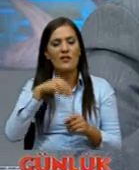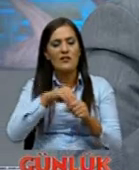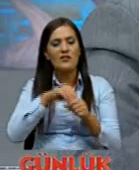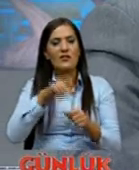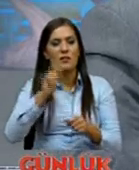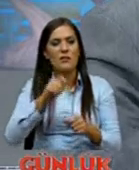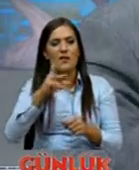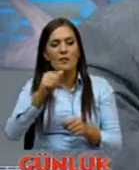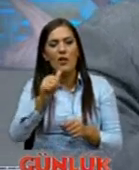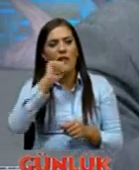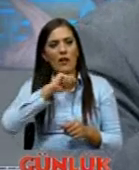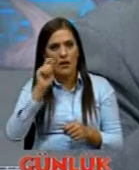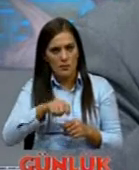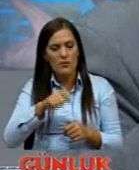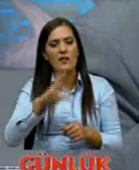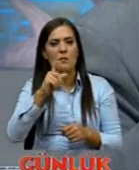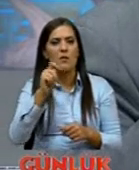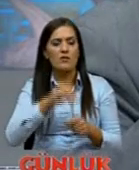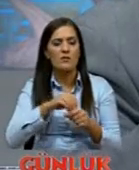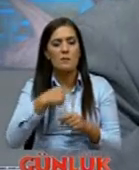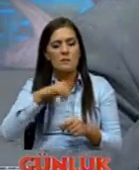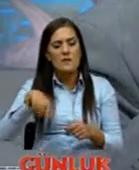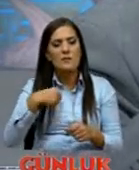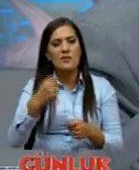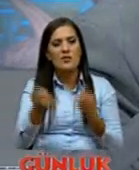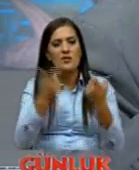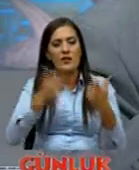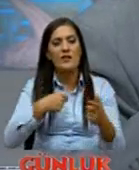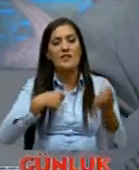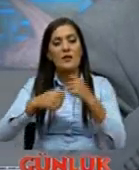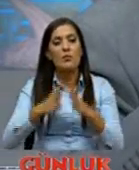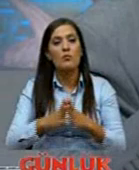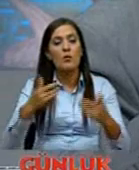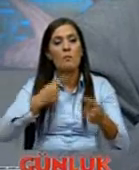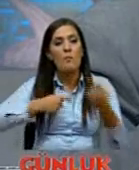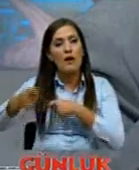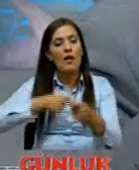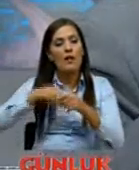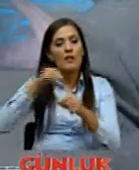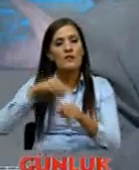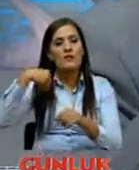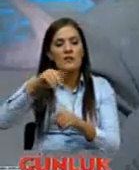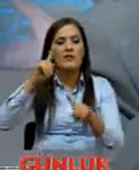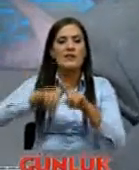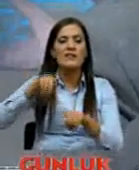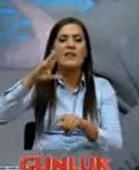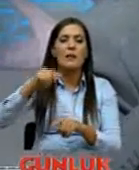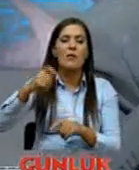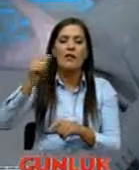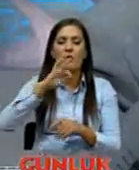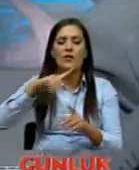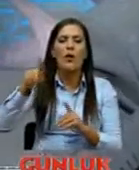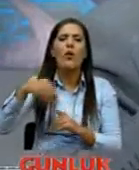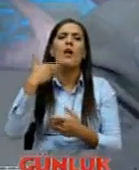yapıyor. Evet. Yani bizim iş yerlerimizden bahsediyorum. Ben sanayi tipi marketlerde satılan X limonatadır, odur